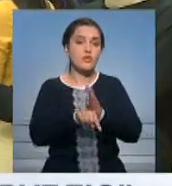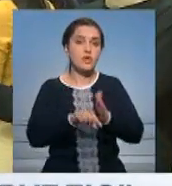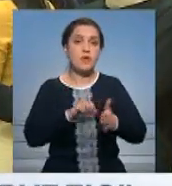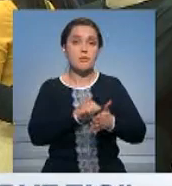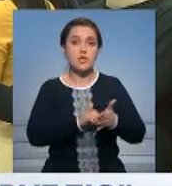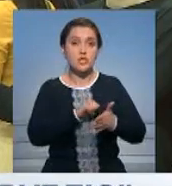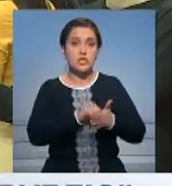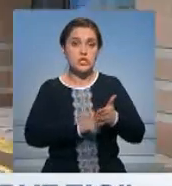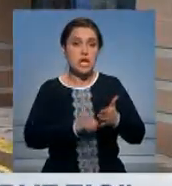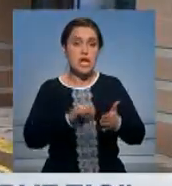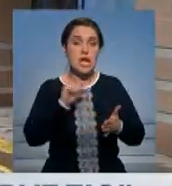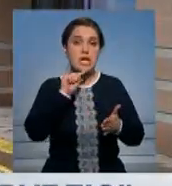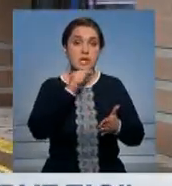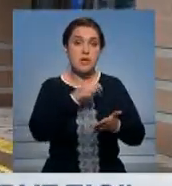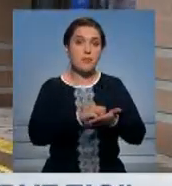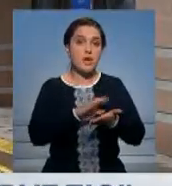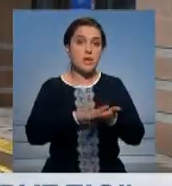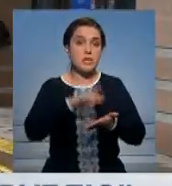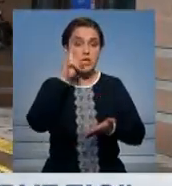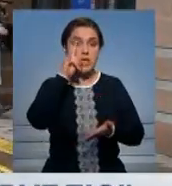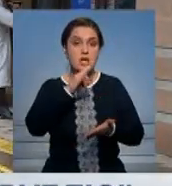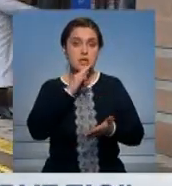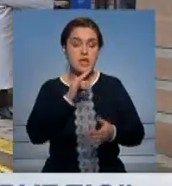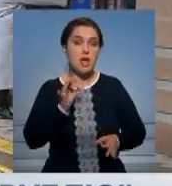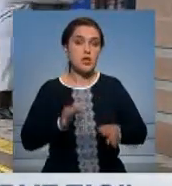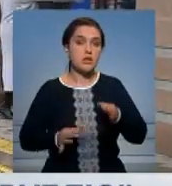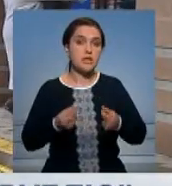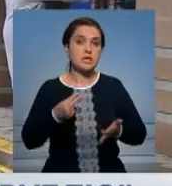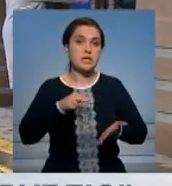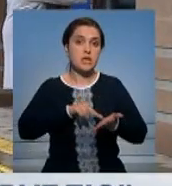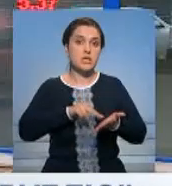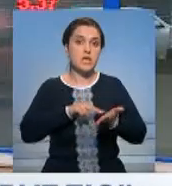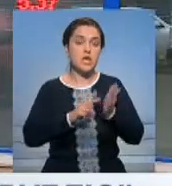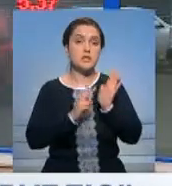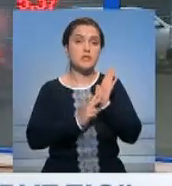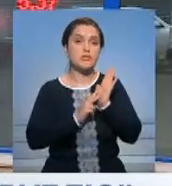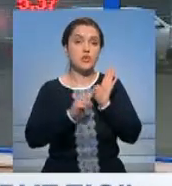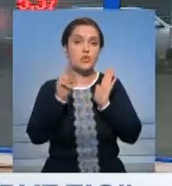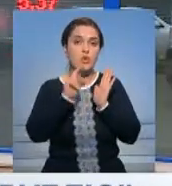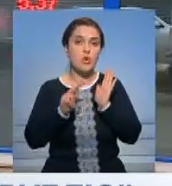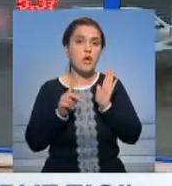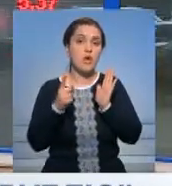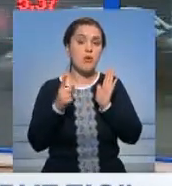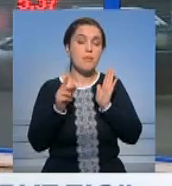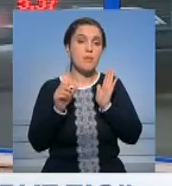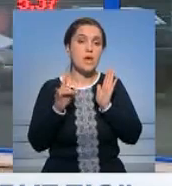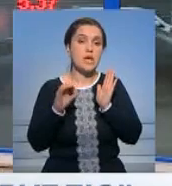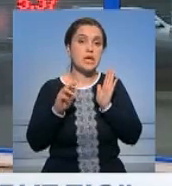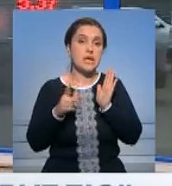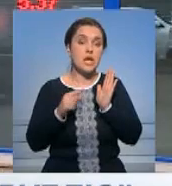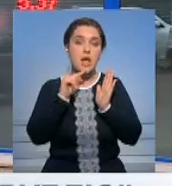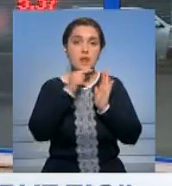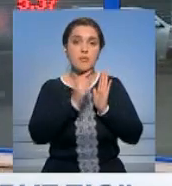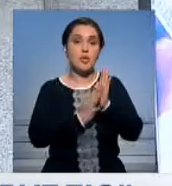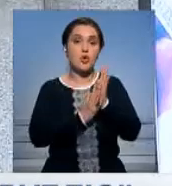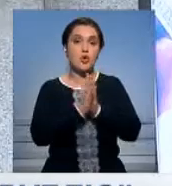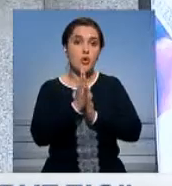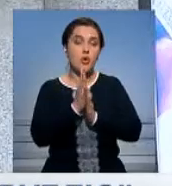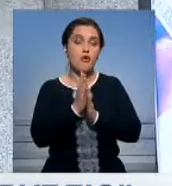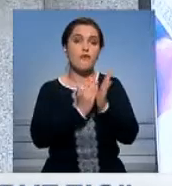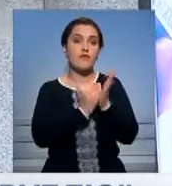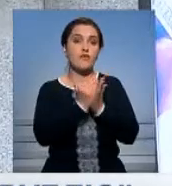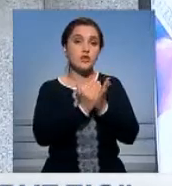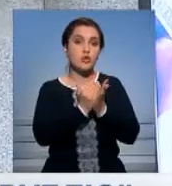факторов. Макроэкономические показатели Казахстана являются стабильными, цена на нефть достигает 70 долларов за баррель, темпы экономического роста остаются